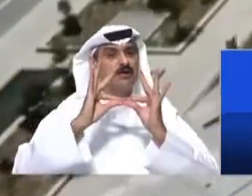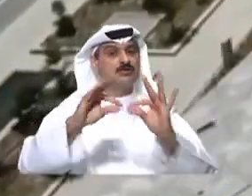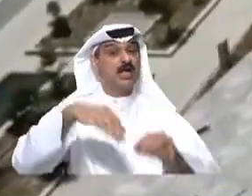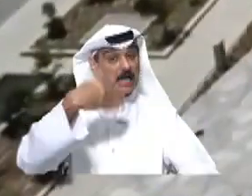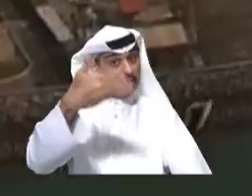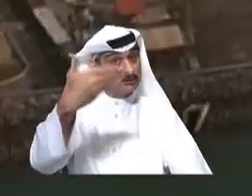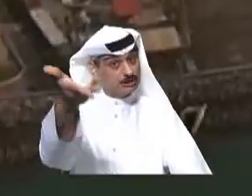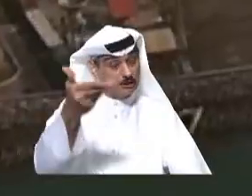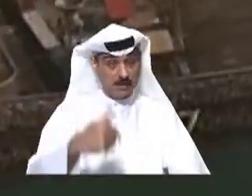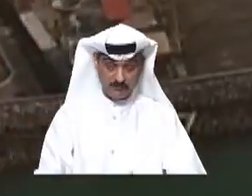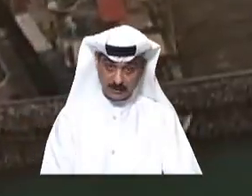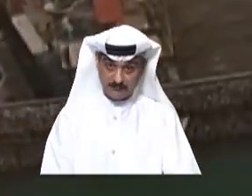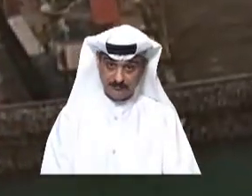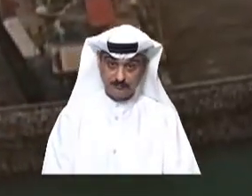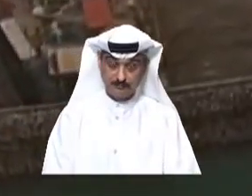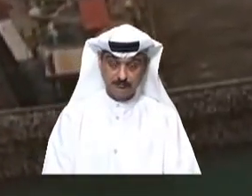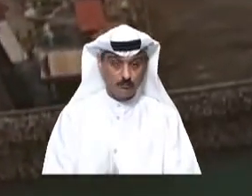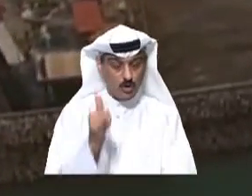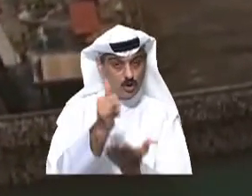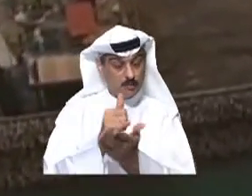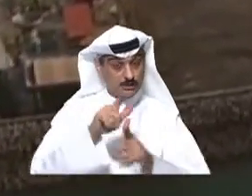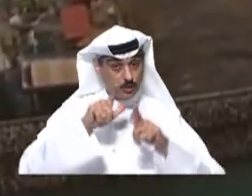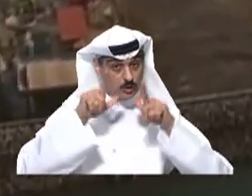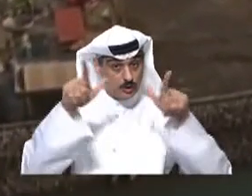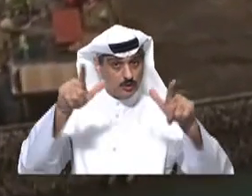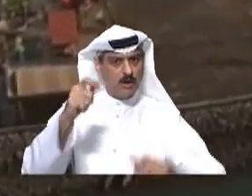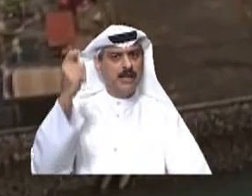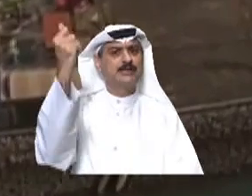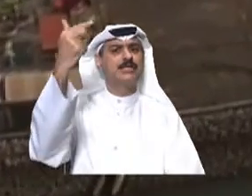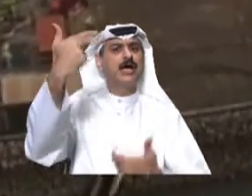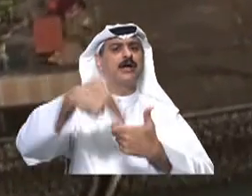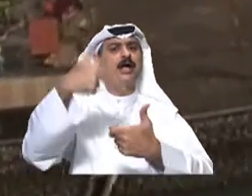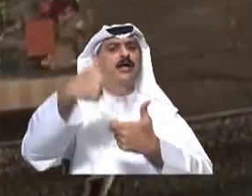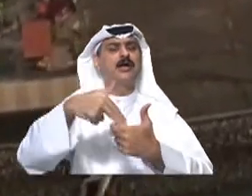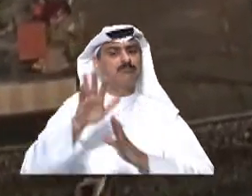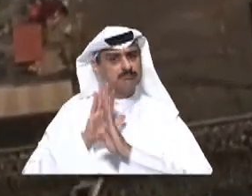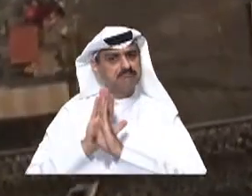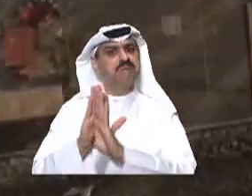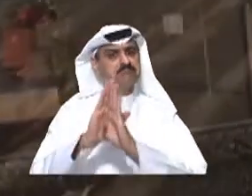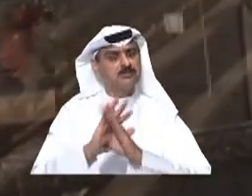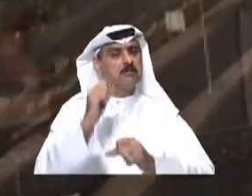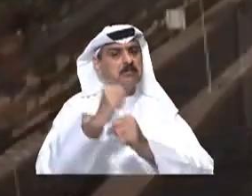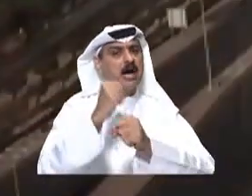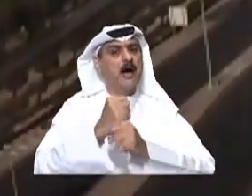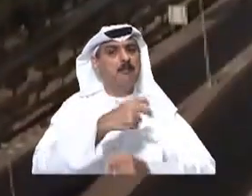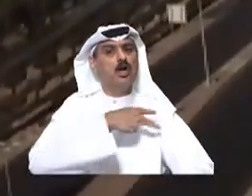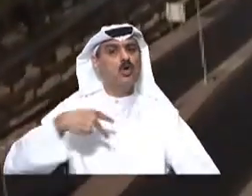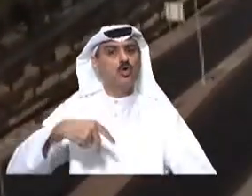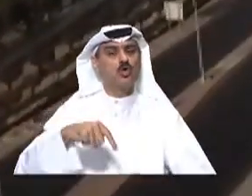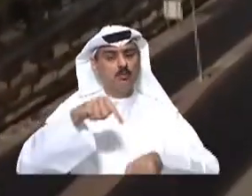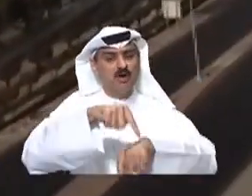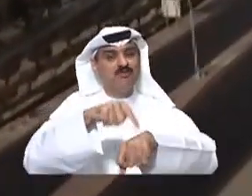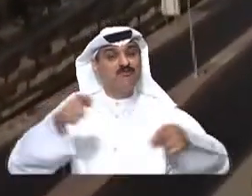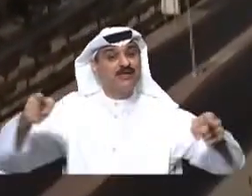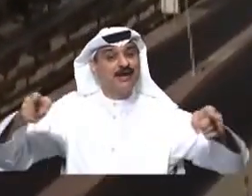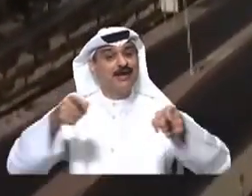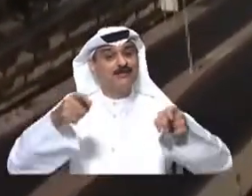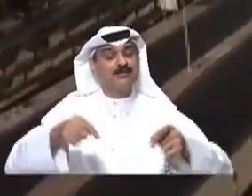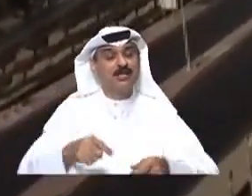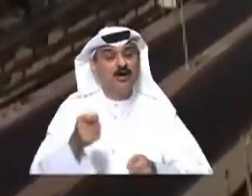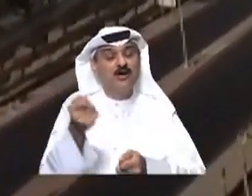المستقبل. وأشار أبو سليمان إلى أن أسعار النفط الحالية تدعم الجهود الحكومية على المدى القصير في